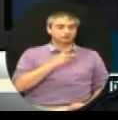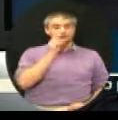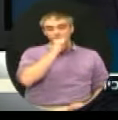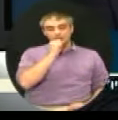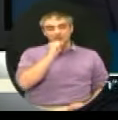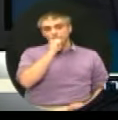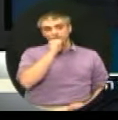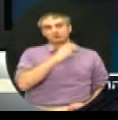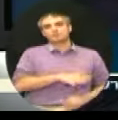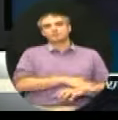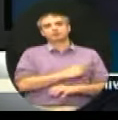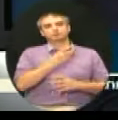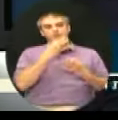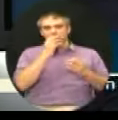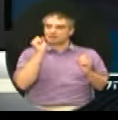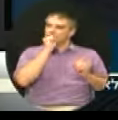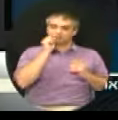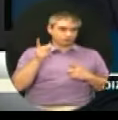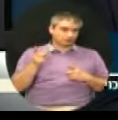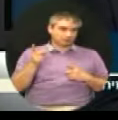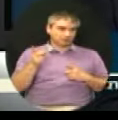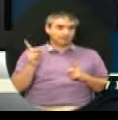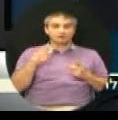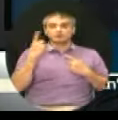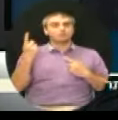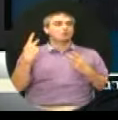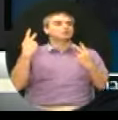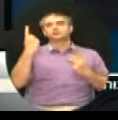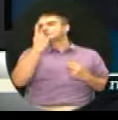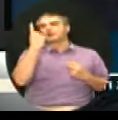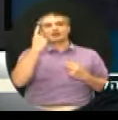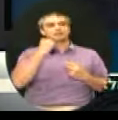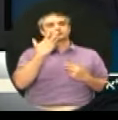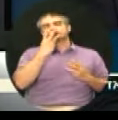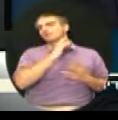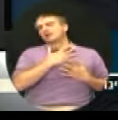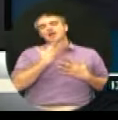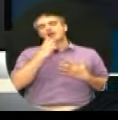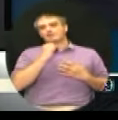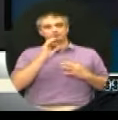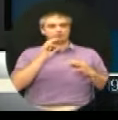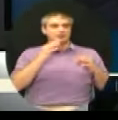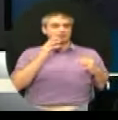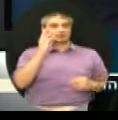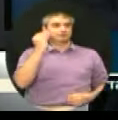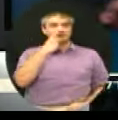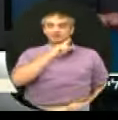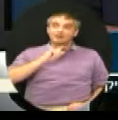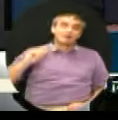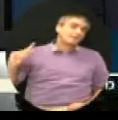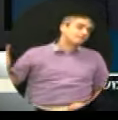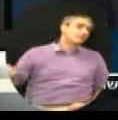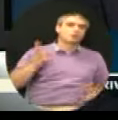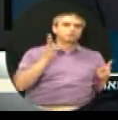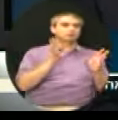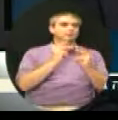שרה איזה שיר מרגש, ואז הוא מתחיל לשיר שיר, שהוא נחשב לאחד החמים והמרגשים בתולדות סרביה, ופתאום כל האולם